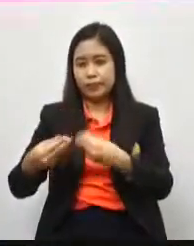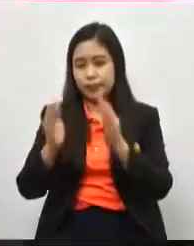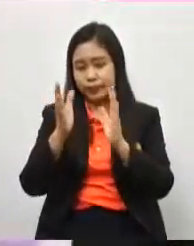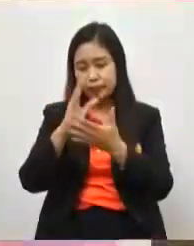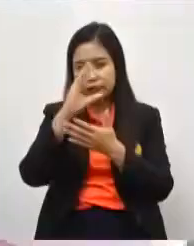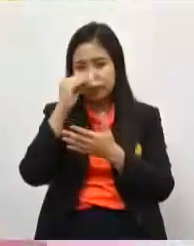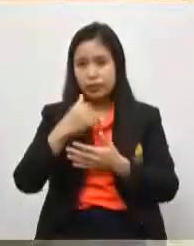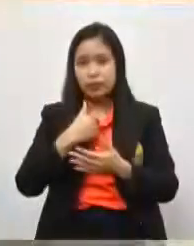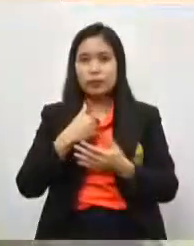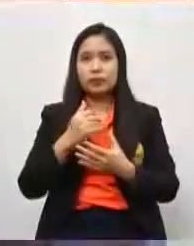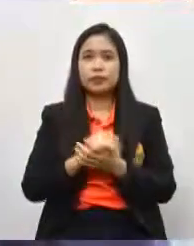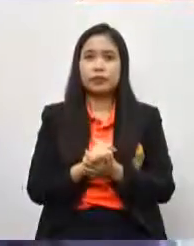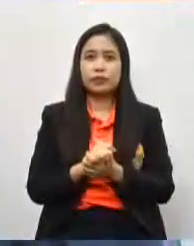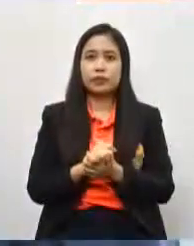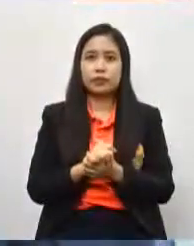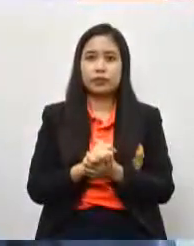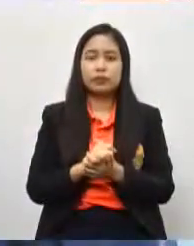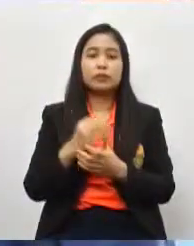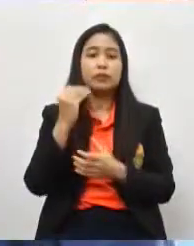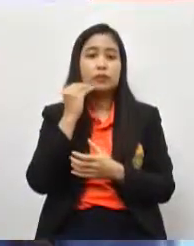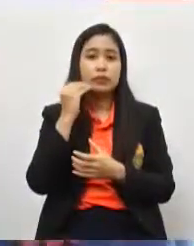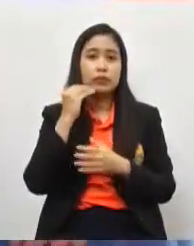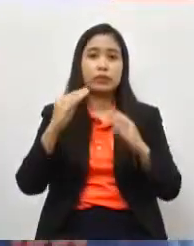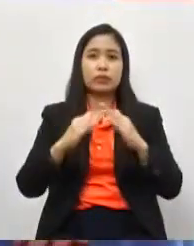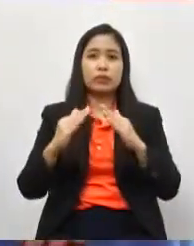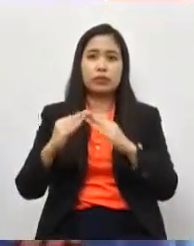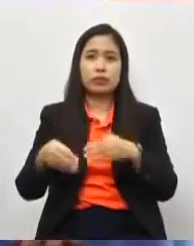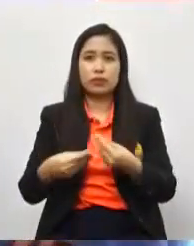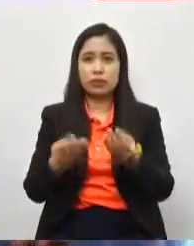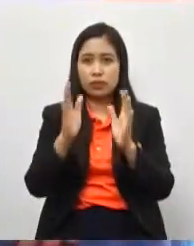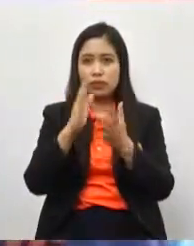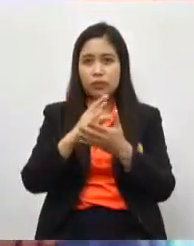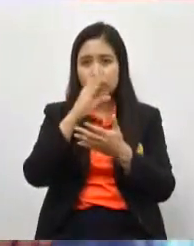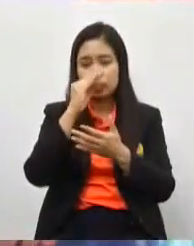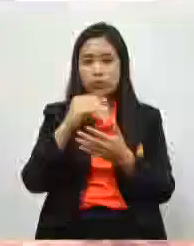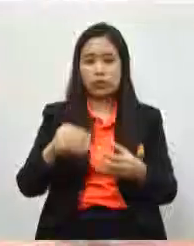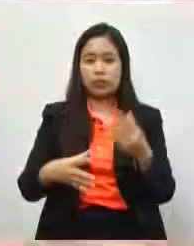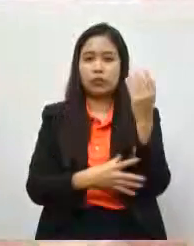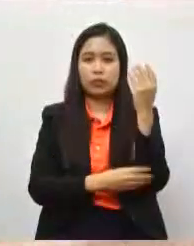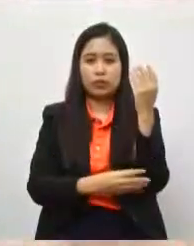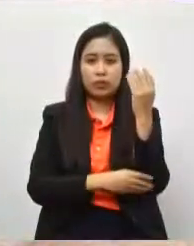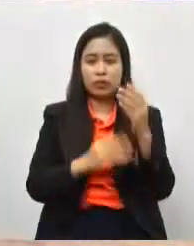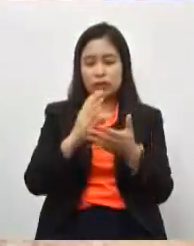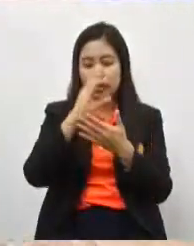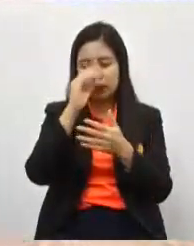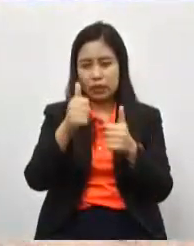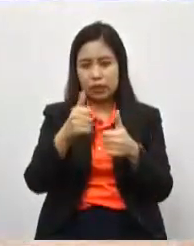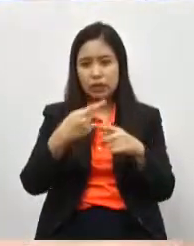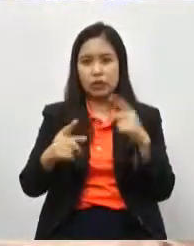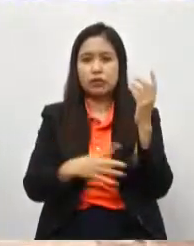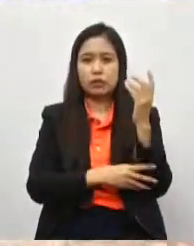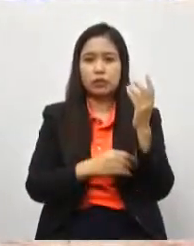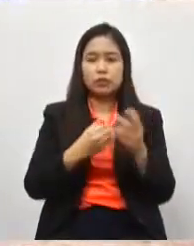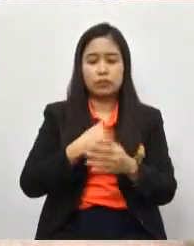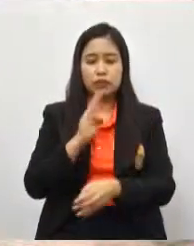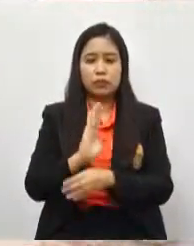การสร้างบ้านให้กับนักเรียนที่เรียนดีแต่ยากจนนะครับจึงได้ร่วมนะครับบริจา